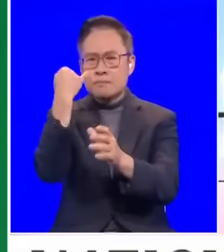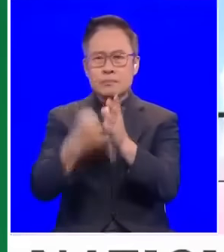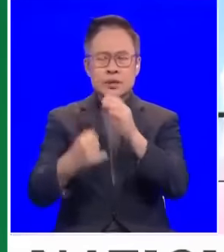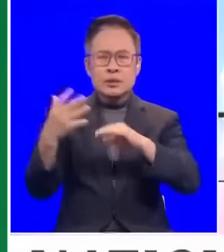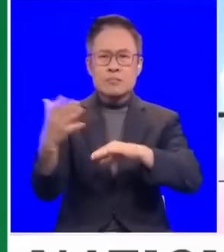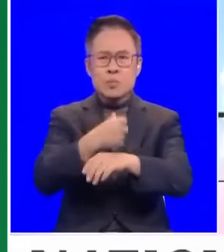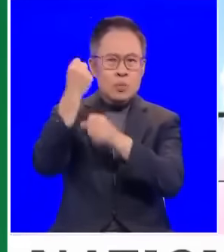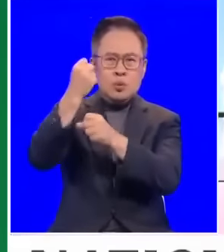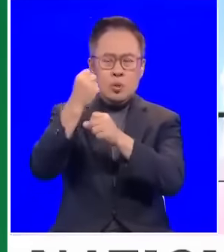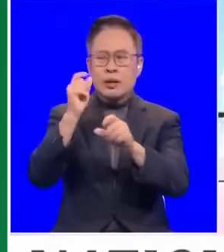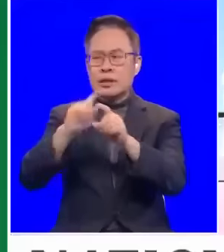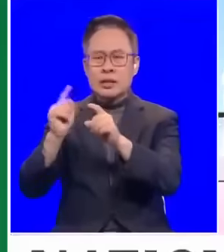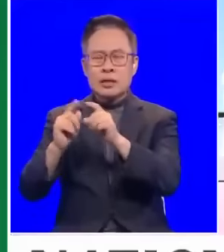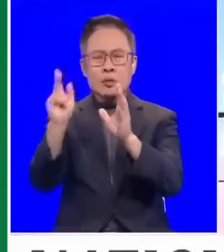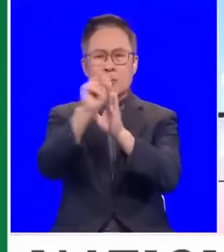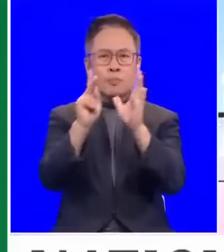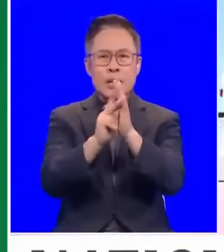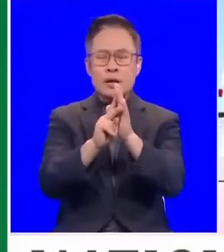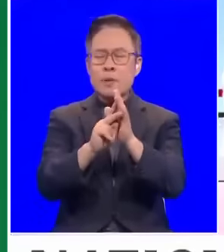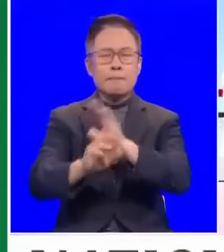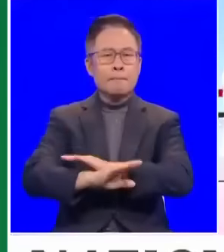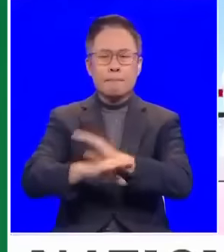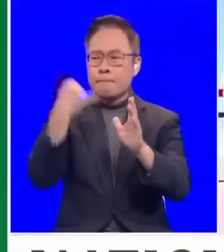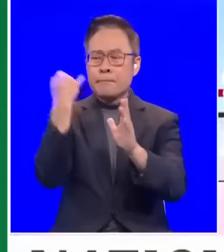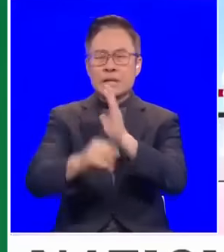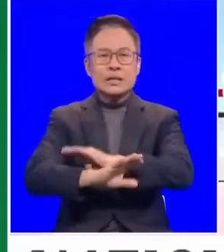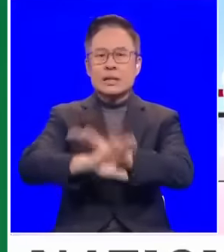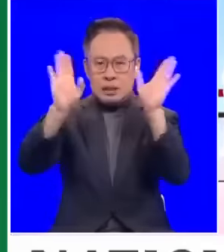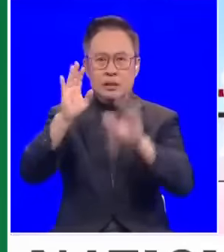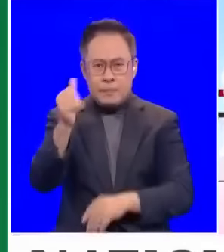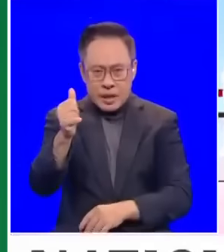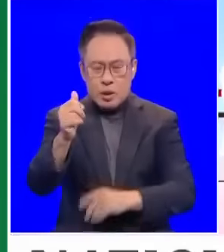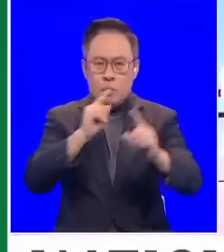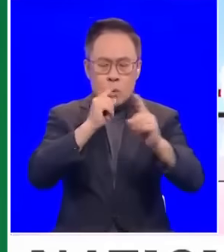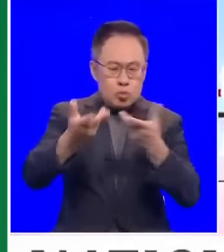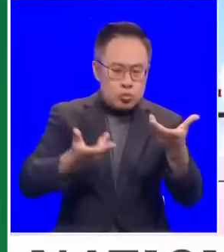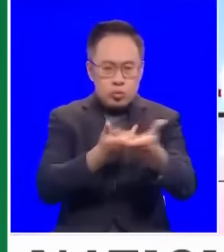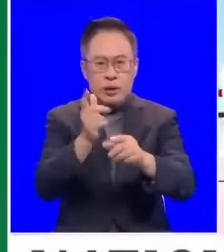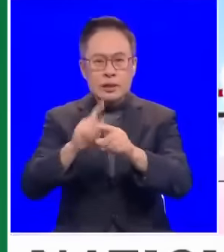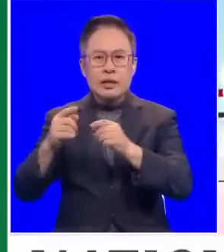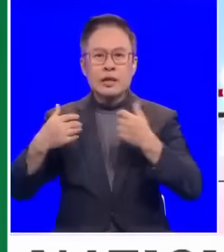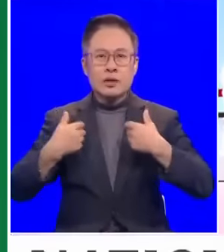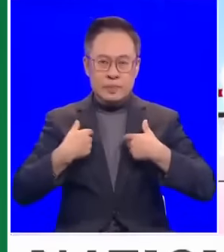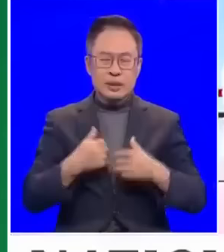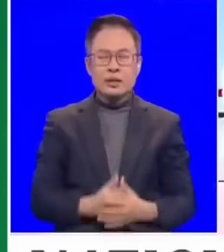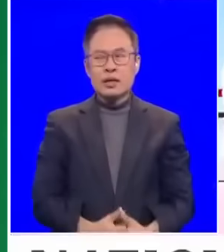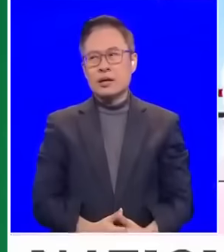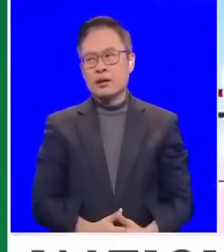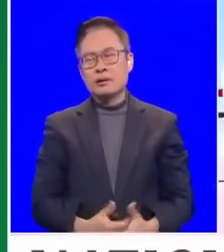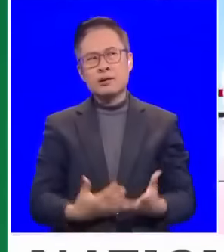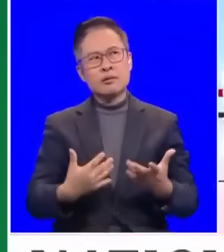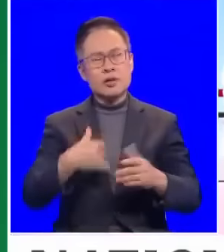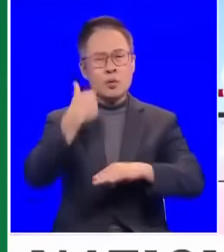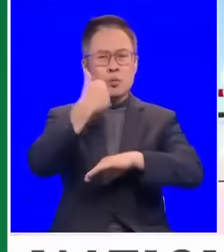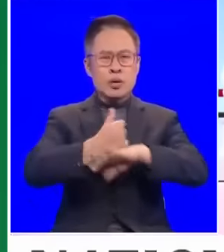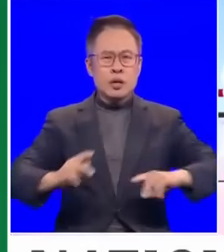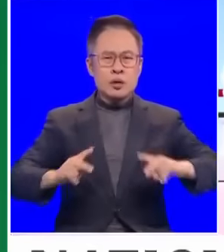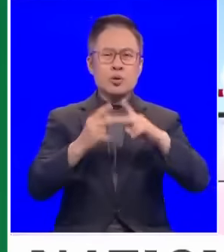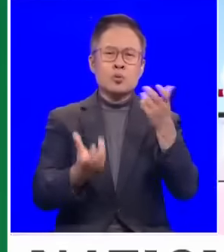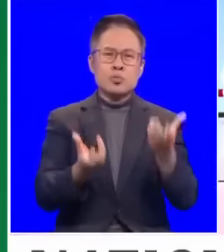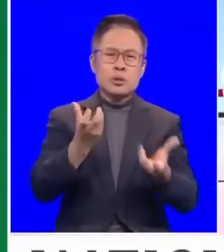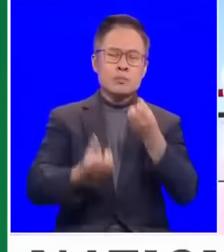ยู่ในวงดินเนอร์ด้วยแล้วก็มีความเห็นของทางท่านทวีสอดส่องก็มีประเด็นนี้ด้วยอยู่เหมือนกันว่าเ